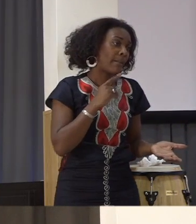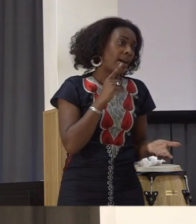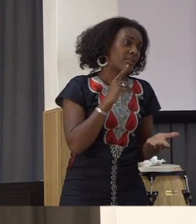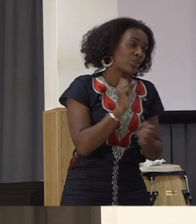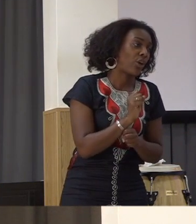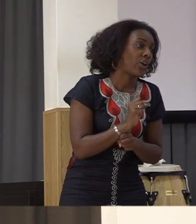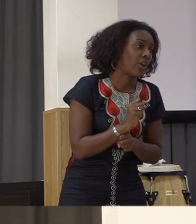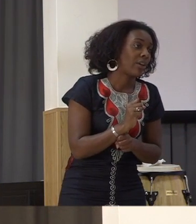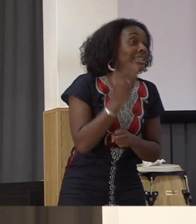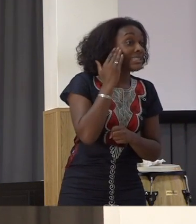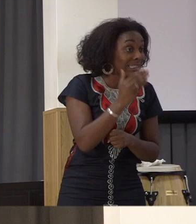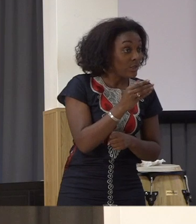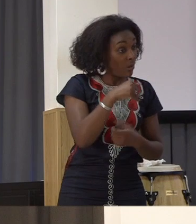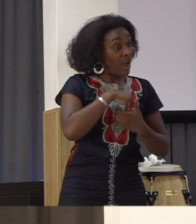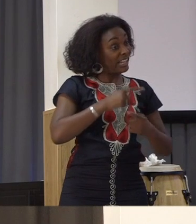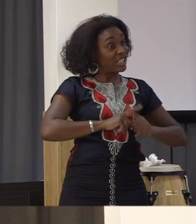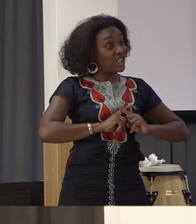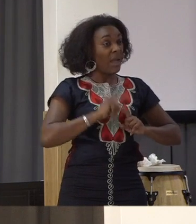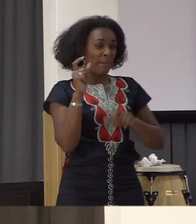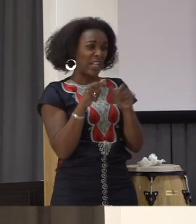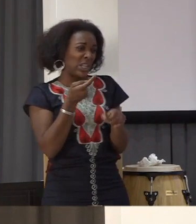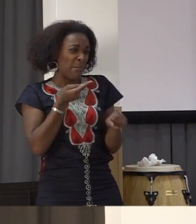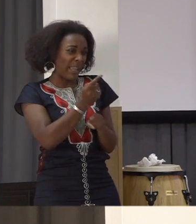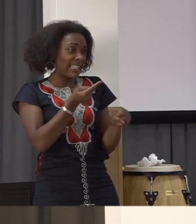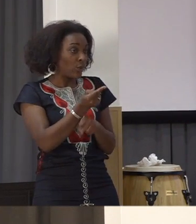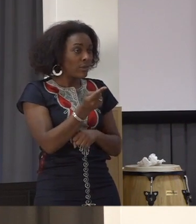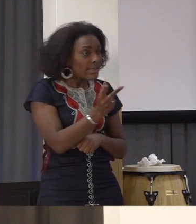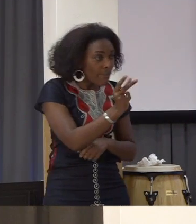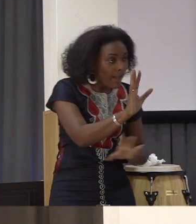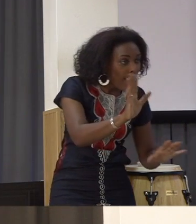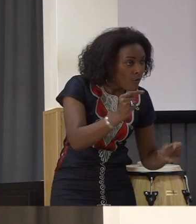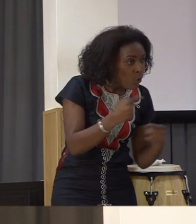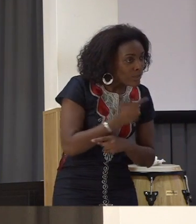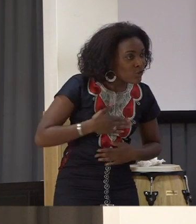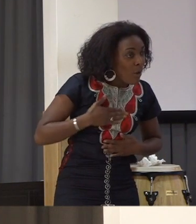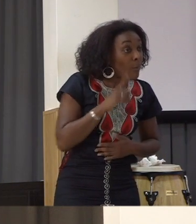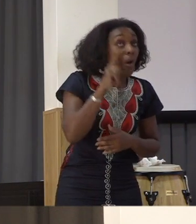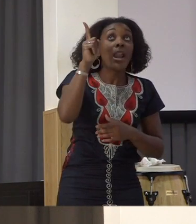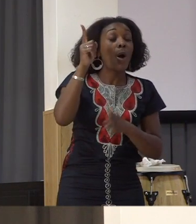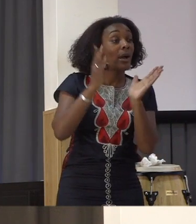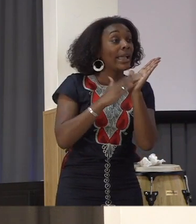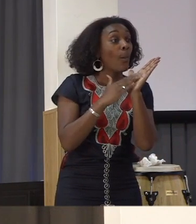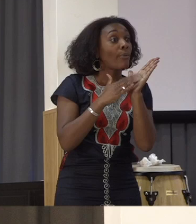joie. C'est un sujet de joie, parce que ta récompense sera grande dans les cieux. Amen.